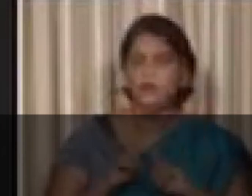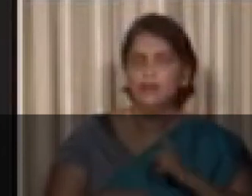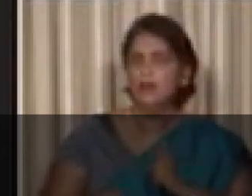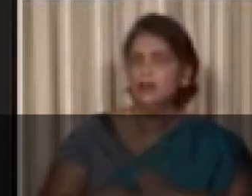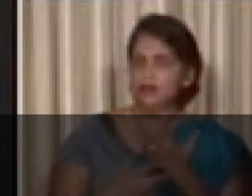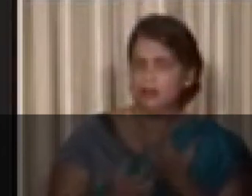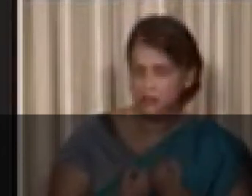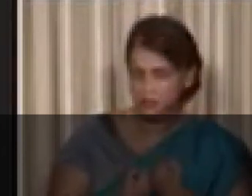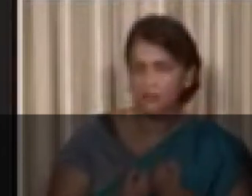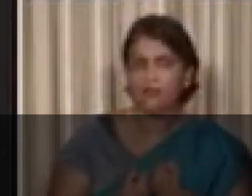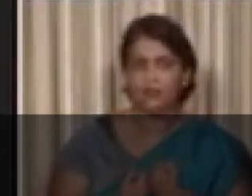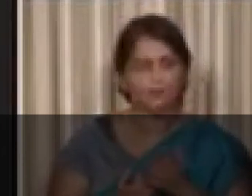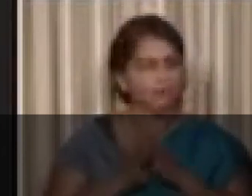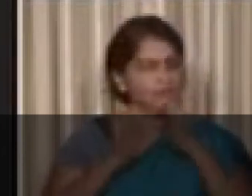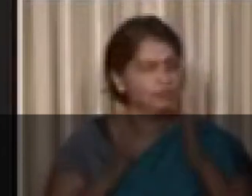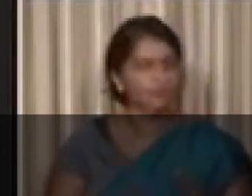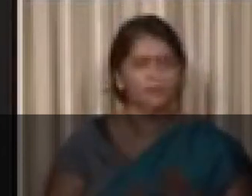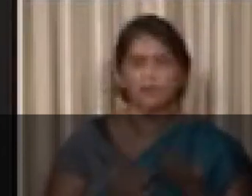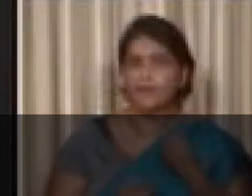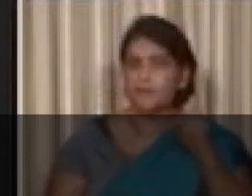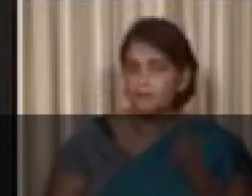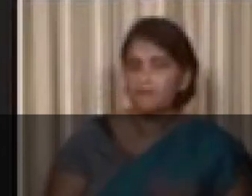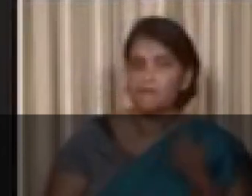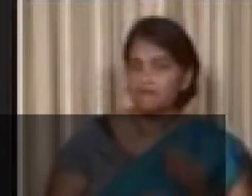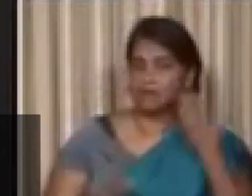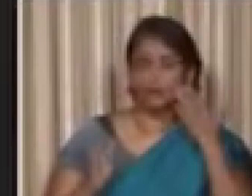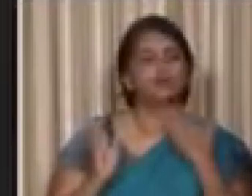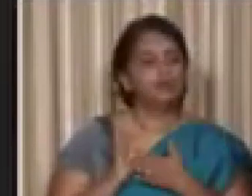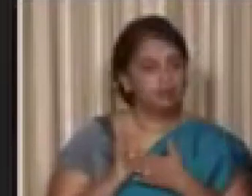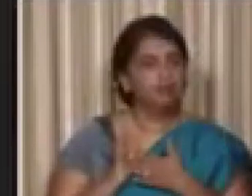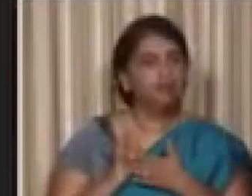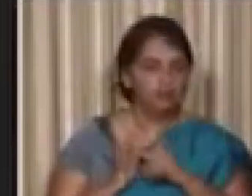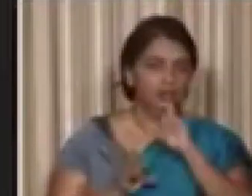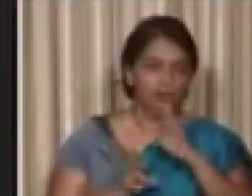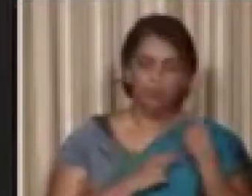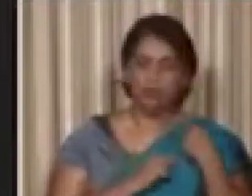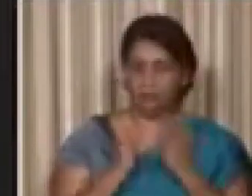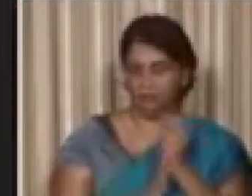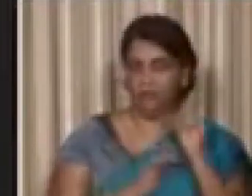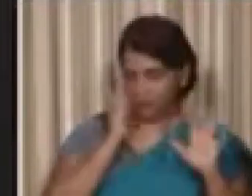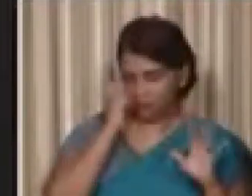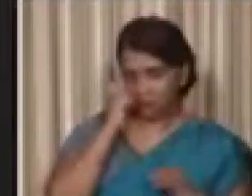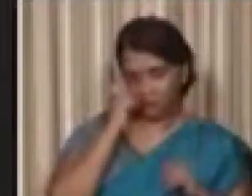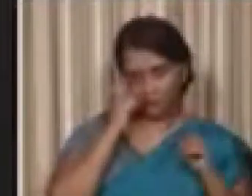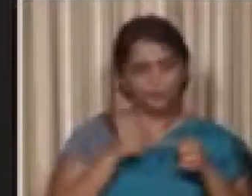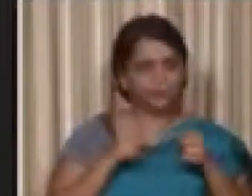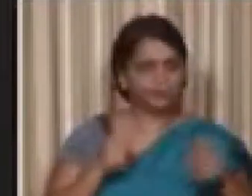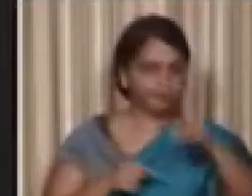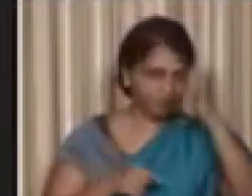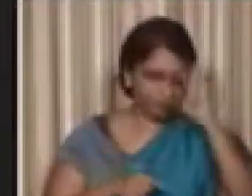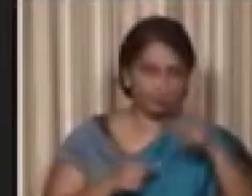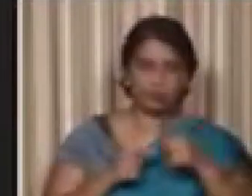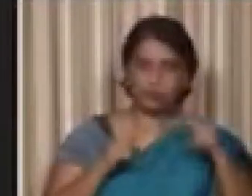ගන්න. ඉතාමත් අත්‍යවශ්‍ය දේවල් වලට ගෙනීමේ යුතුයකමකුත් තියෙනවා අයිතියකුත් තියෙනවා. විපක්ෂ නායකතුමාට